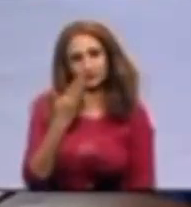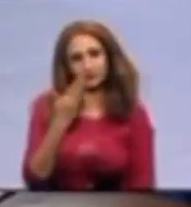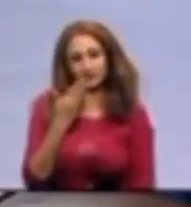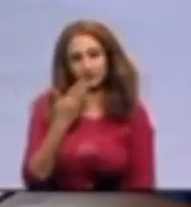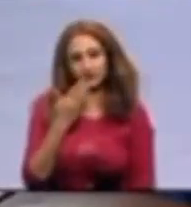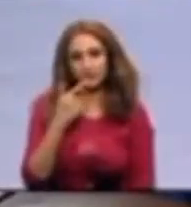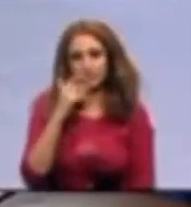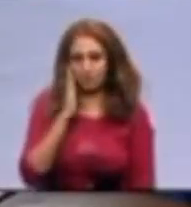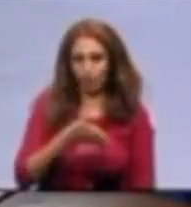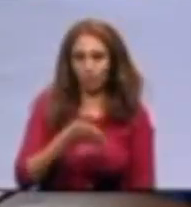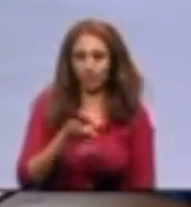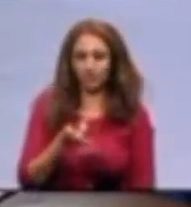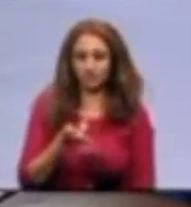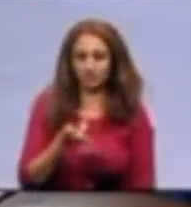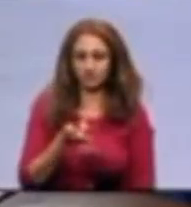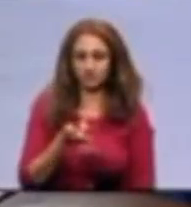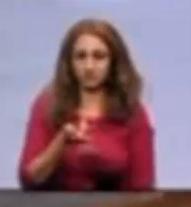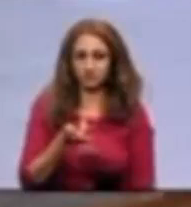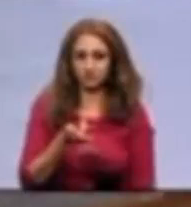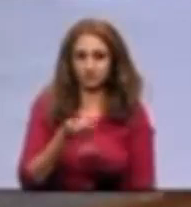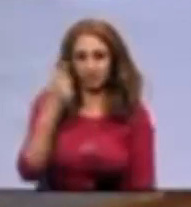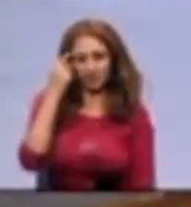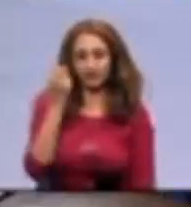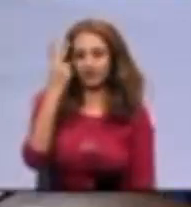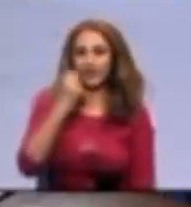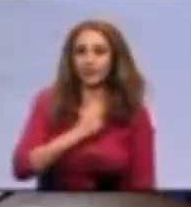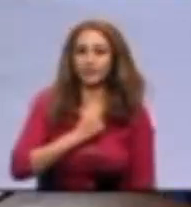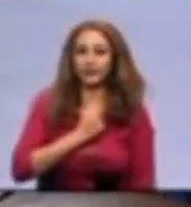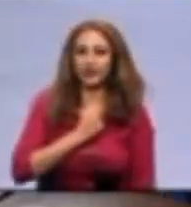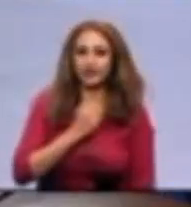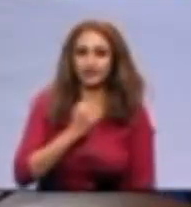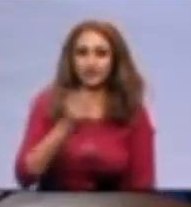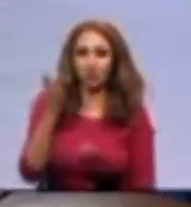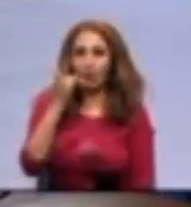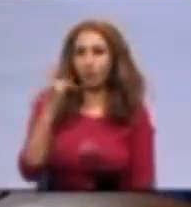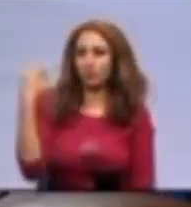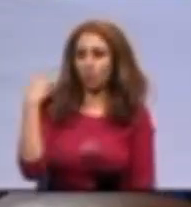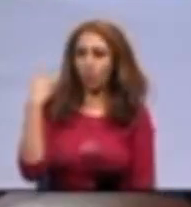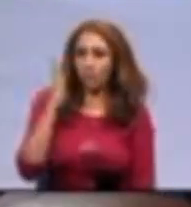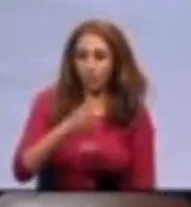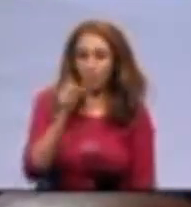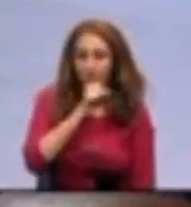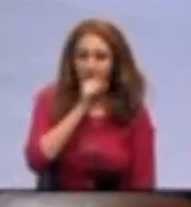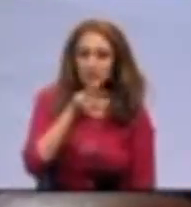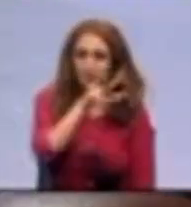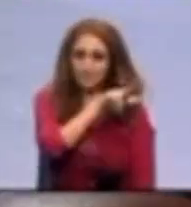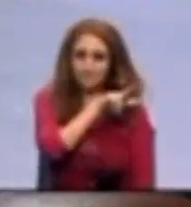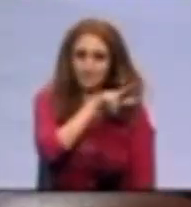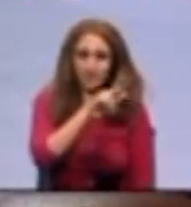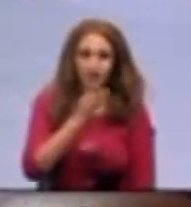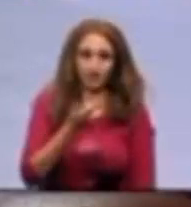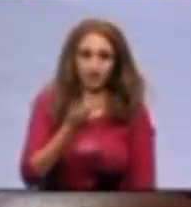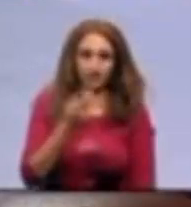قالت لي ايه بنعمل. فكرتك انت يعني. بس هيك فكرة اختي، بس انه هيك، مش انه انا خططت